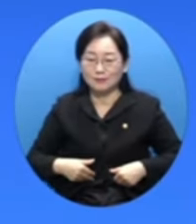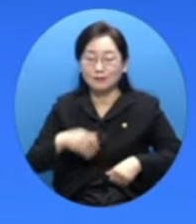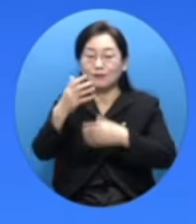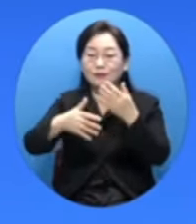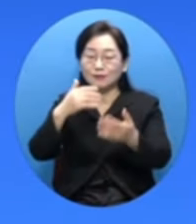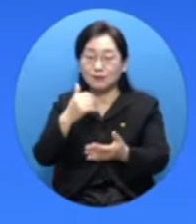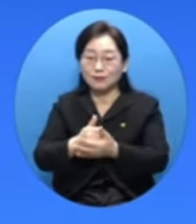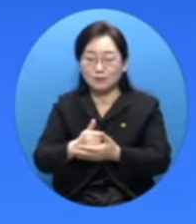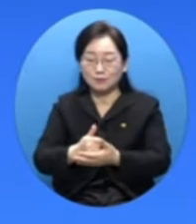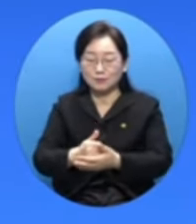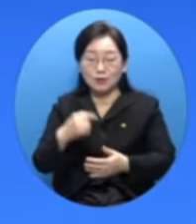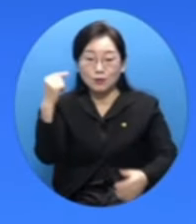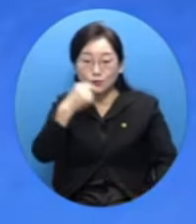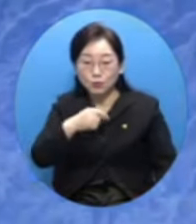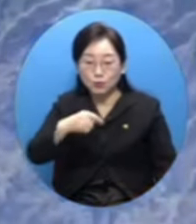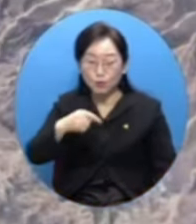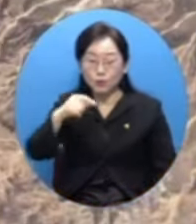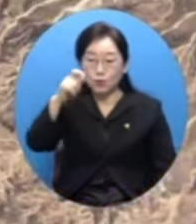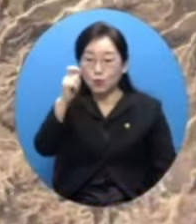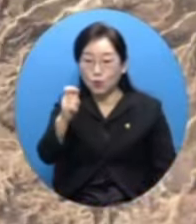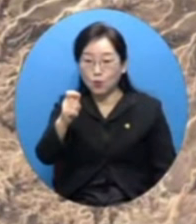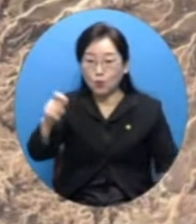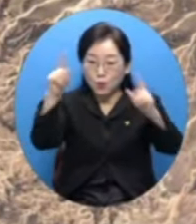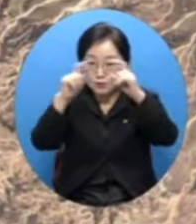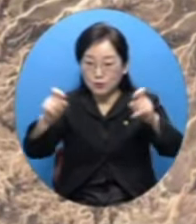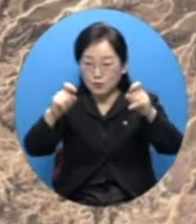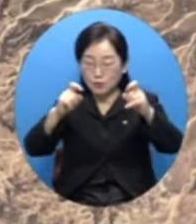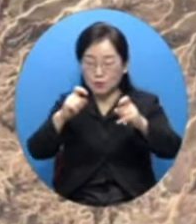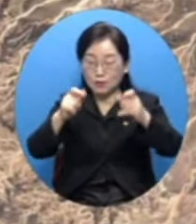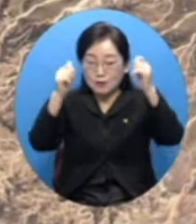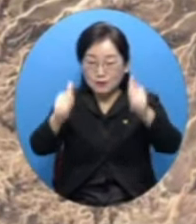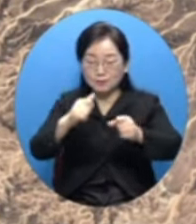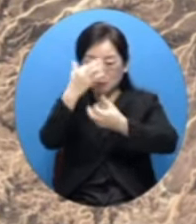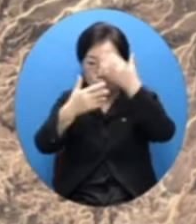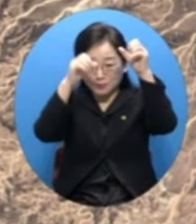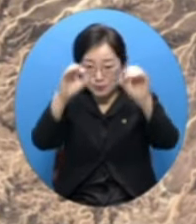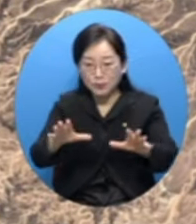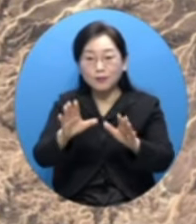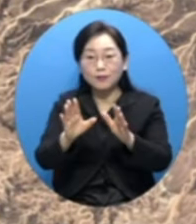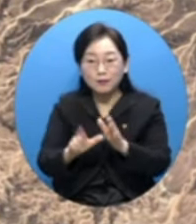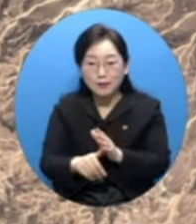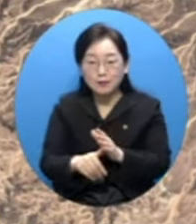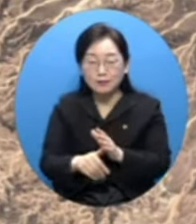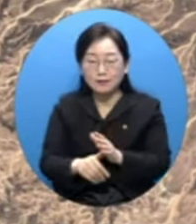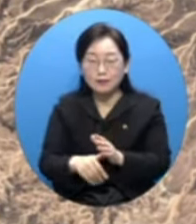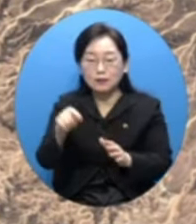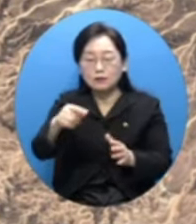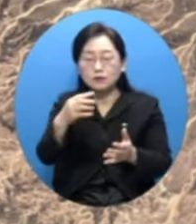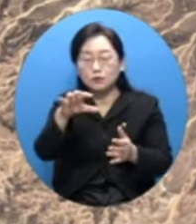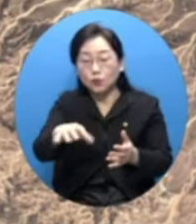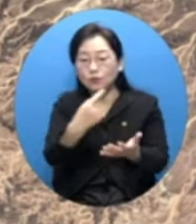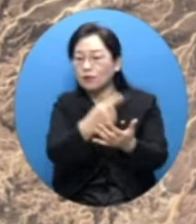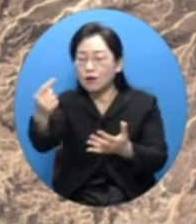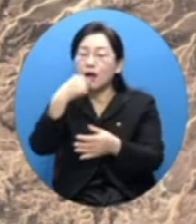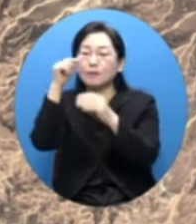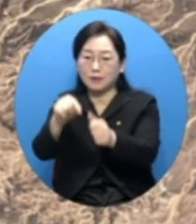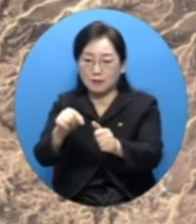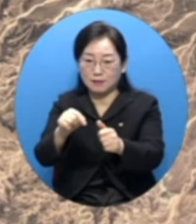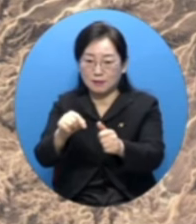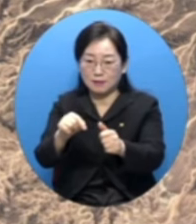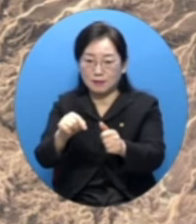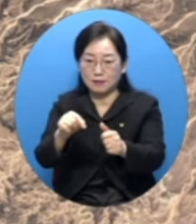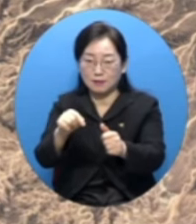하나님께서 소돔과 고모라를 심판하신다고 할 때에 그 죄의 도성을 떠나라고 말씀하셨습니다. 그런데